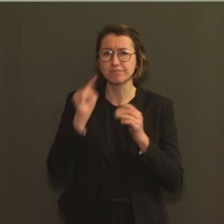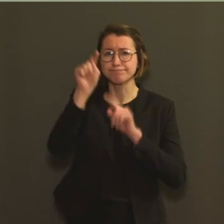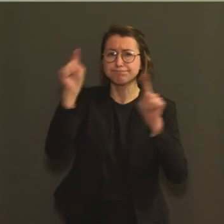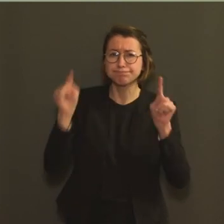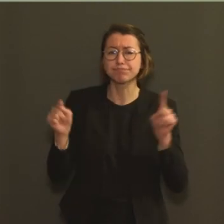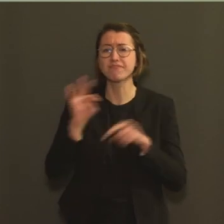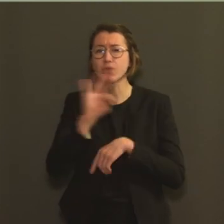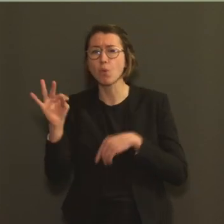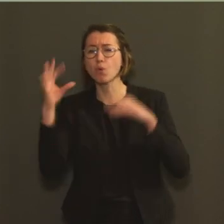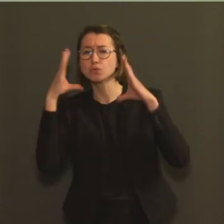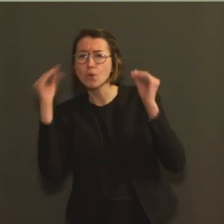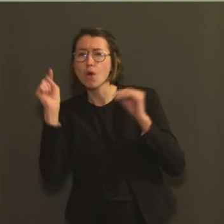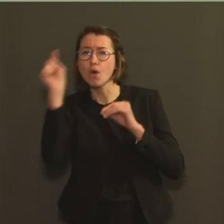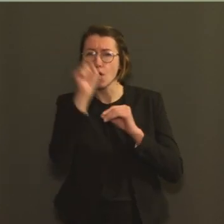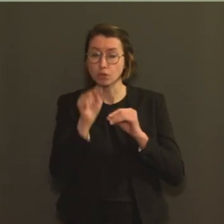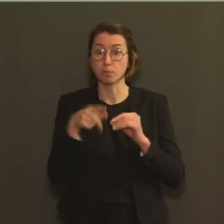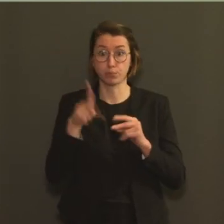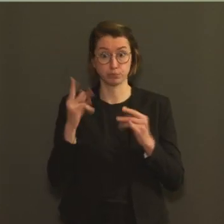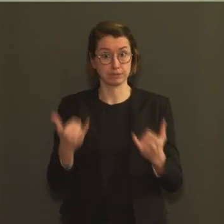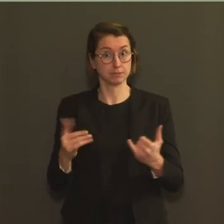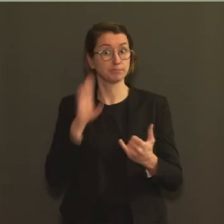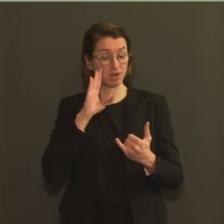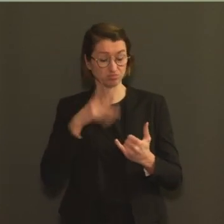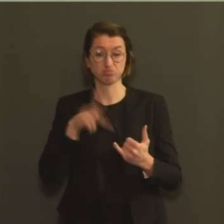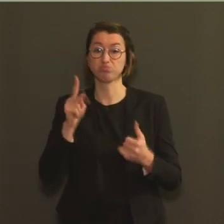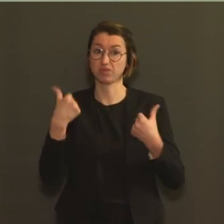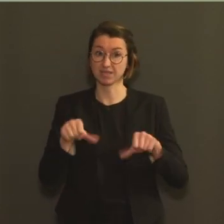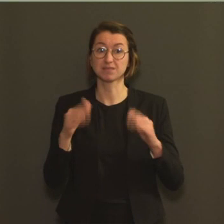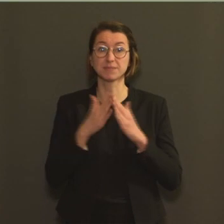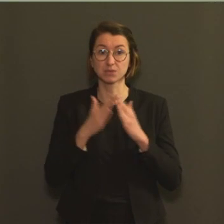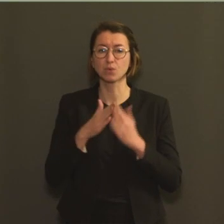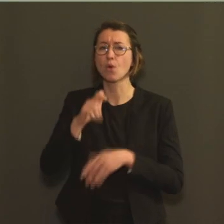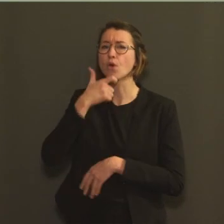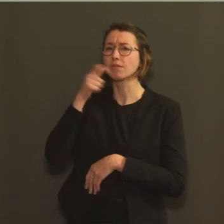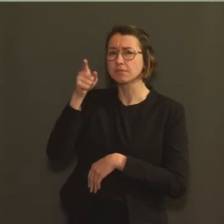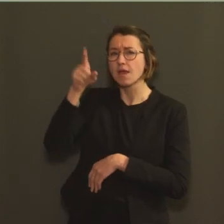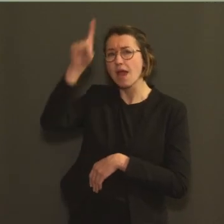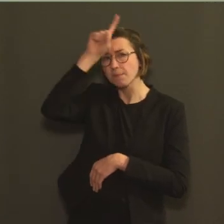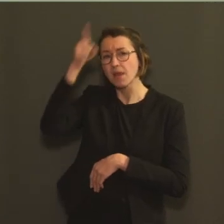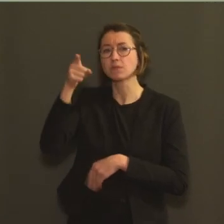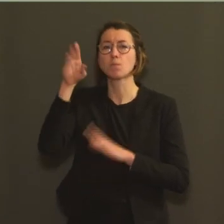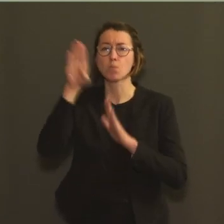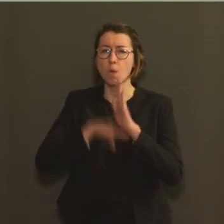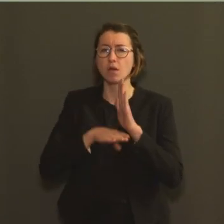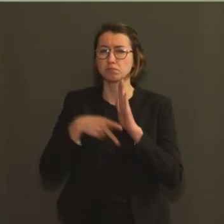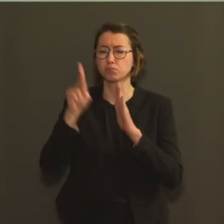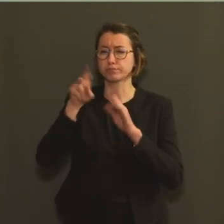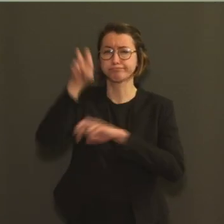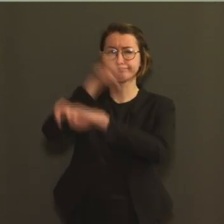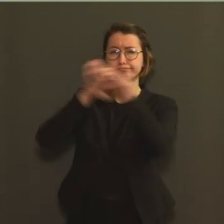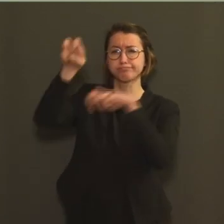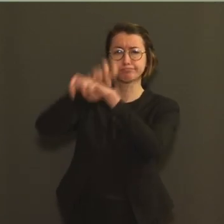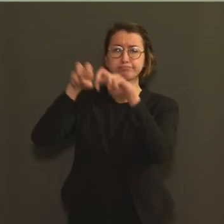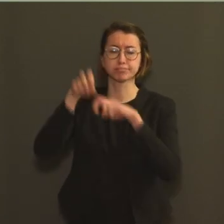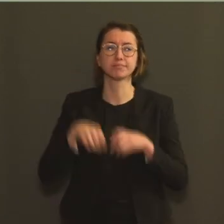un peu moins que nos voisins au Royaume-Uni et en Allemagne. Globalement d'ailleurs, la mobilité